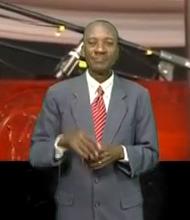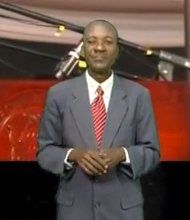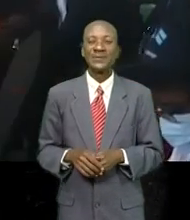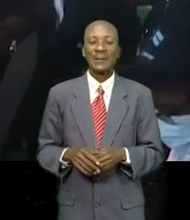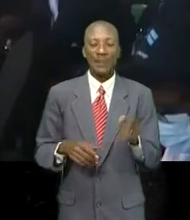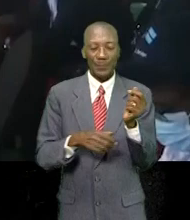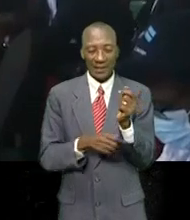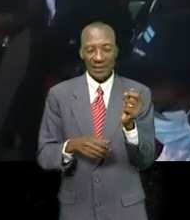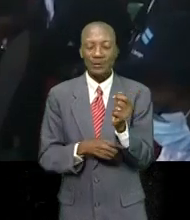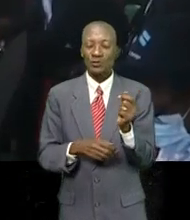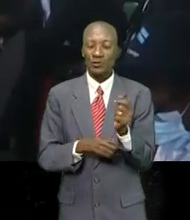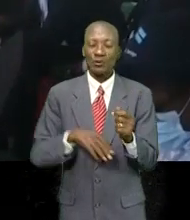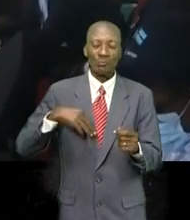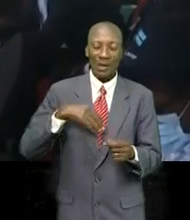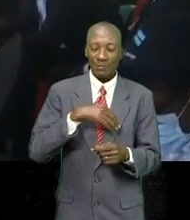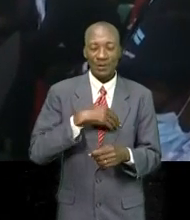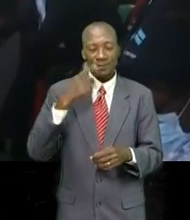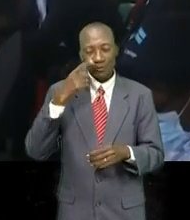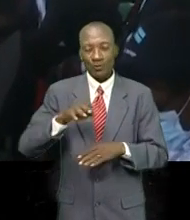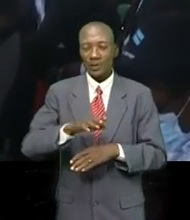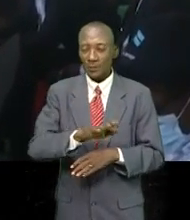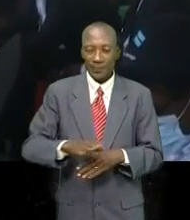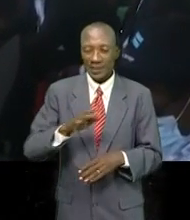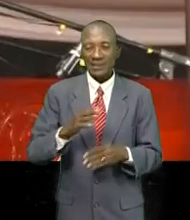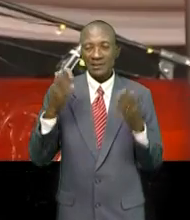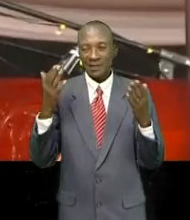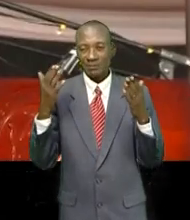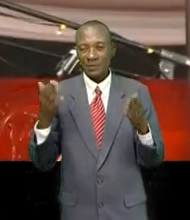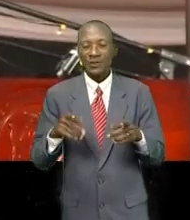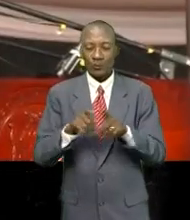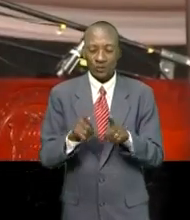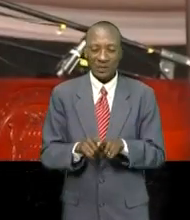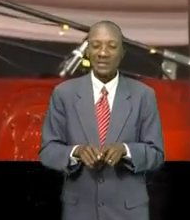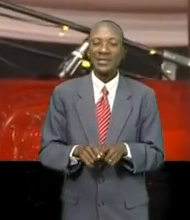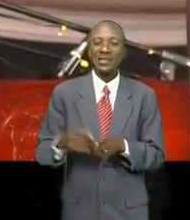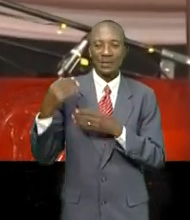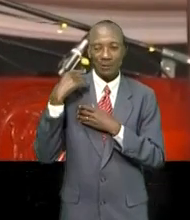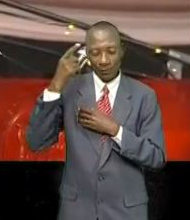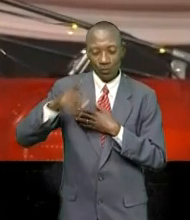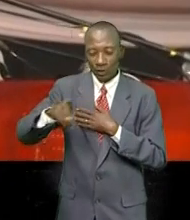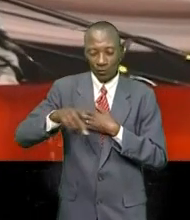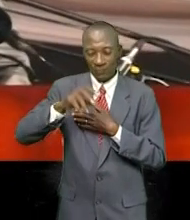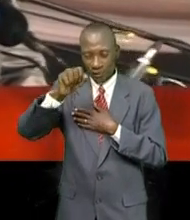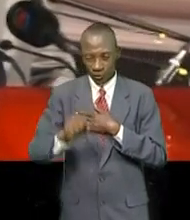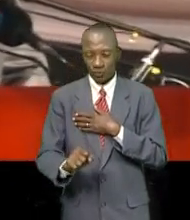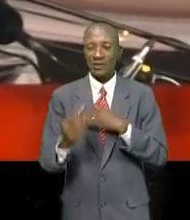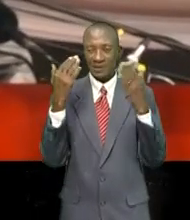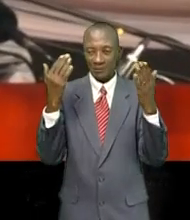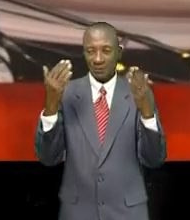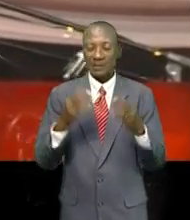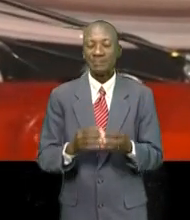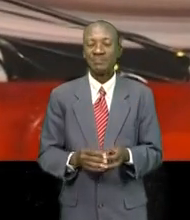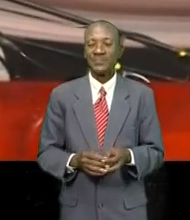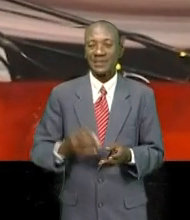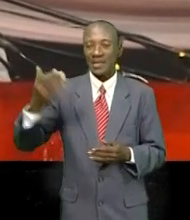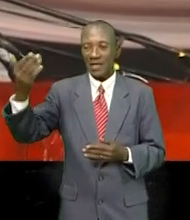Zambie, Honorable Ministre de Province du Sud, Mesdames et Messieurs, distingués invités, à